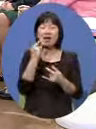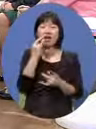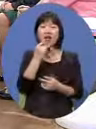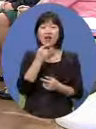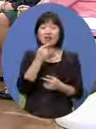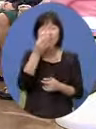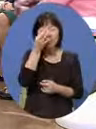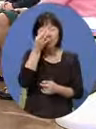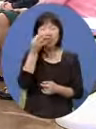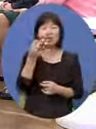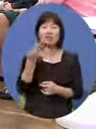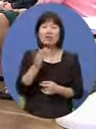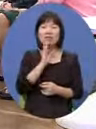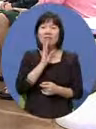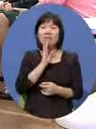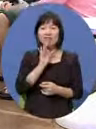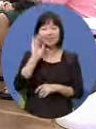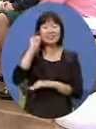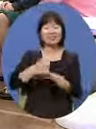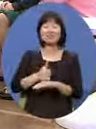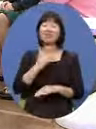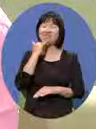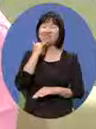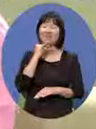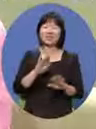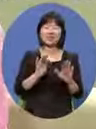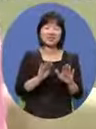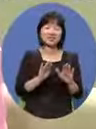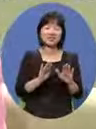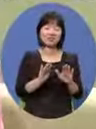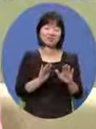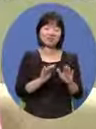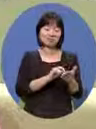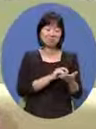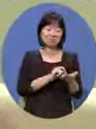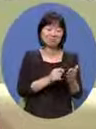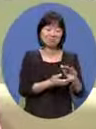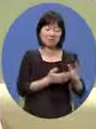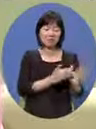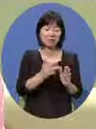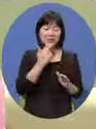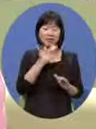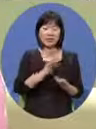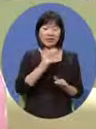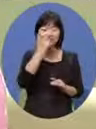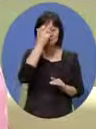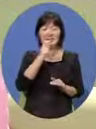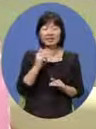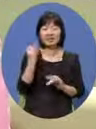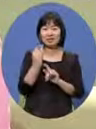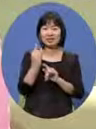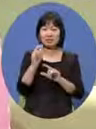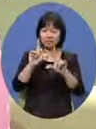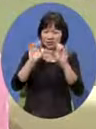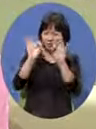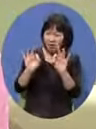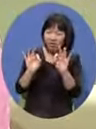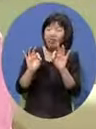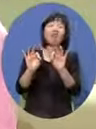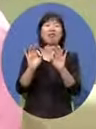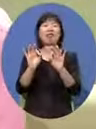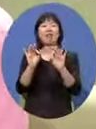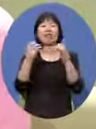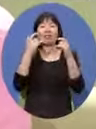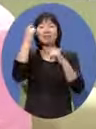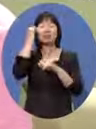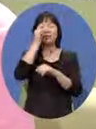저희가 되게 해드릴게요. 네. 아니 네. 정말 이거 대본에는 없는 얘기지만 최상혜 씨 저 뒤에 앉아 있을 때 표정 지금 저는 또렷이 기억하거든요.